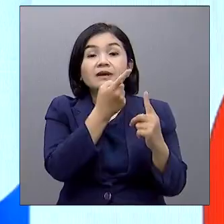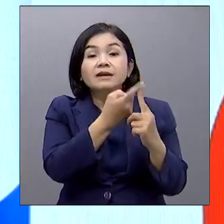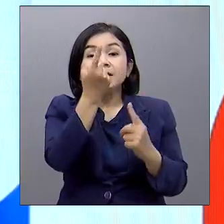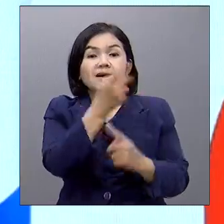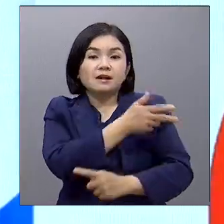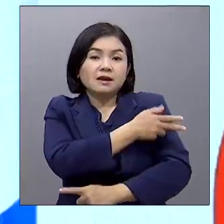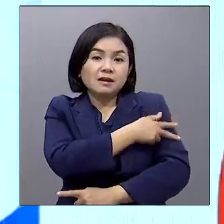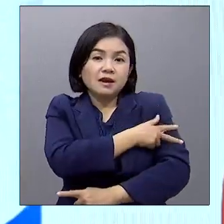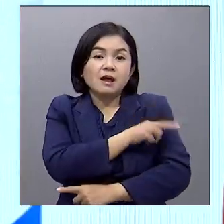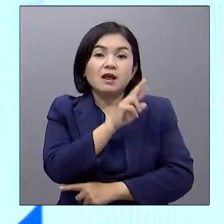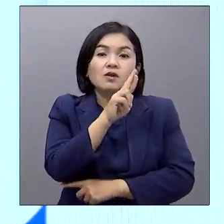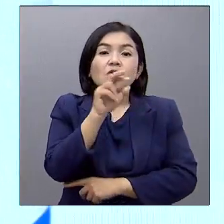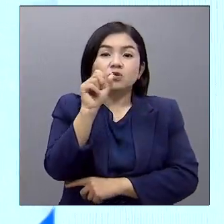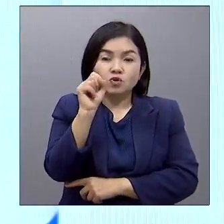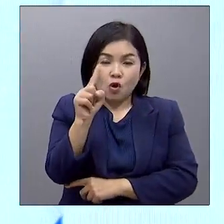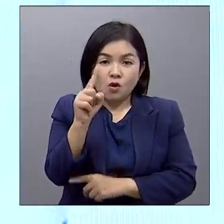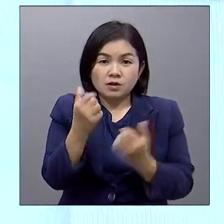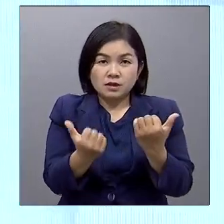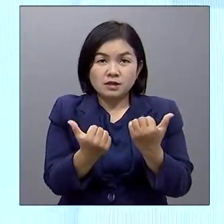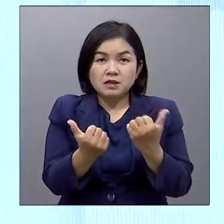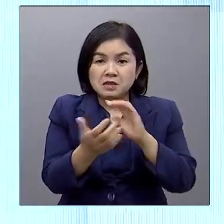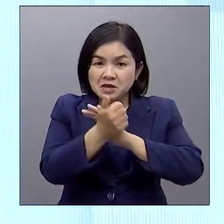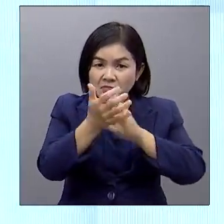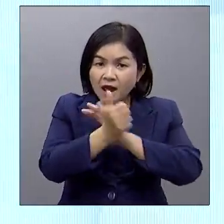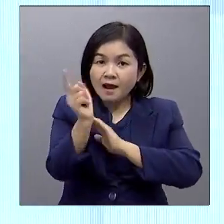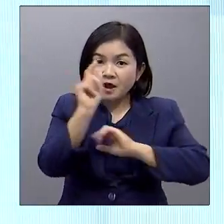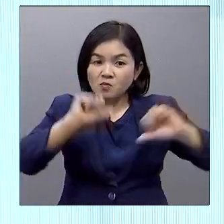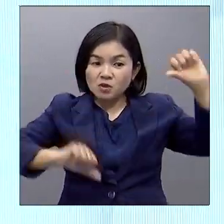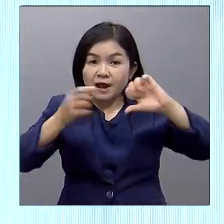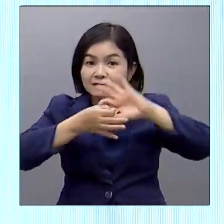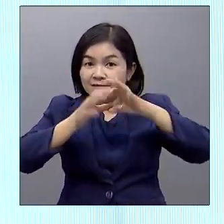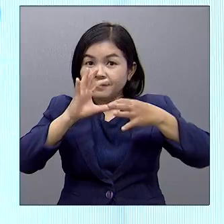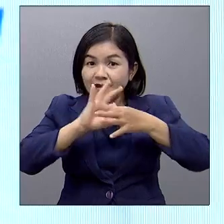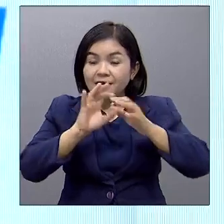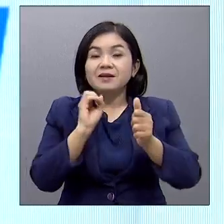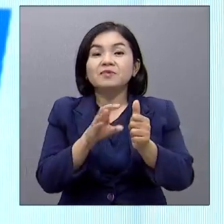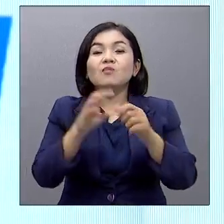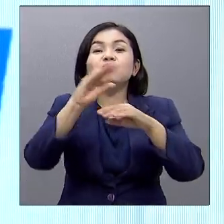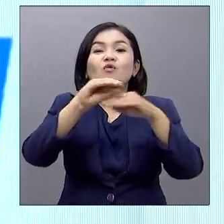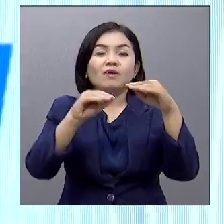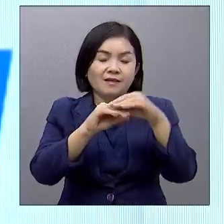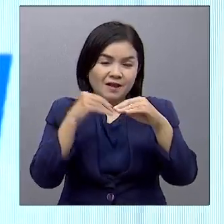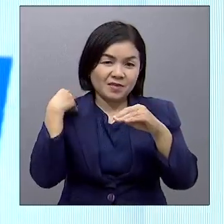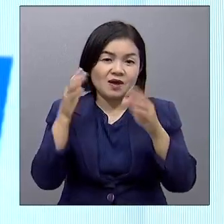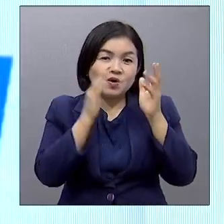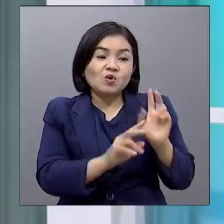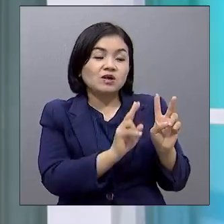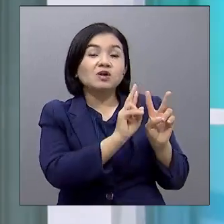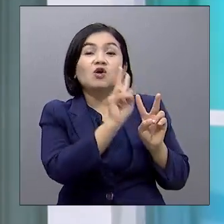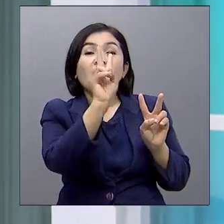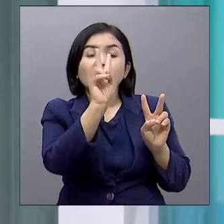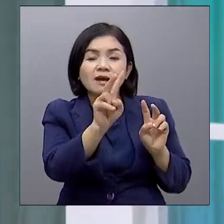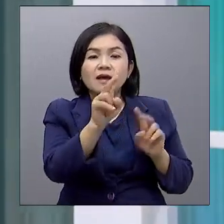าราจาร์ ด็อกเตอเจริญกระบวนรัฐซึงทเป็ผู้เชยวชาญด้านวิทยาศาตก้และที่ปรึกษาโครงการท่านที่สองนะคะ ผ Mend